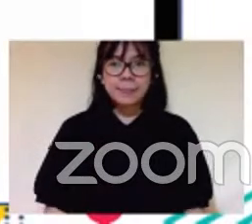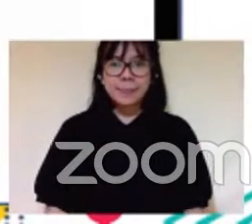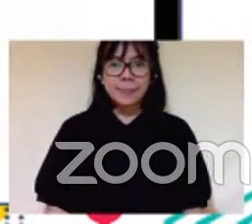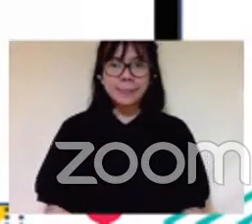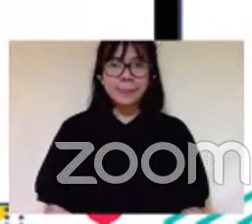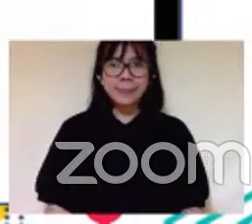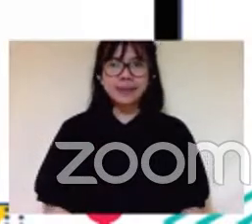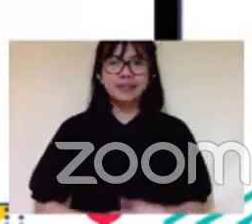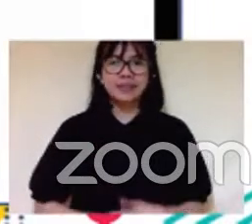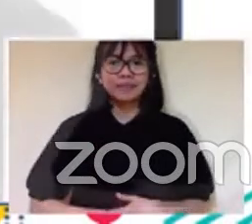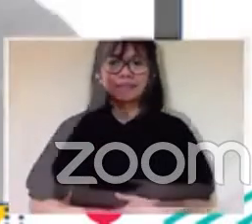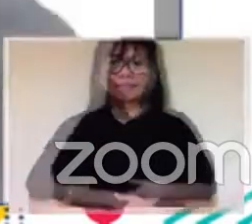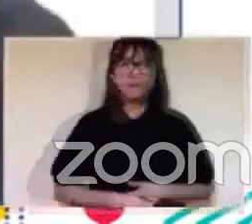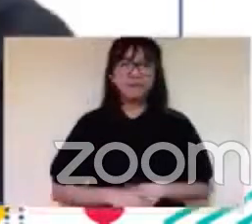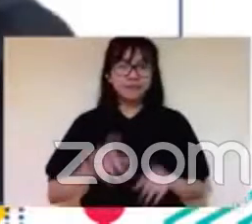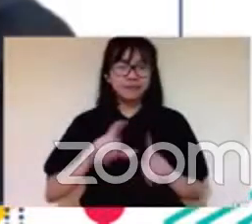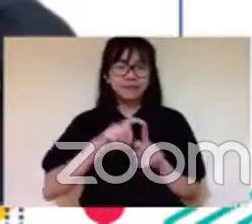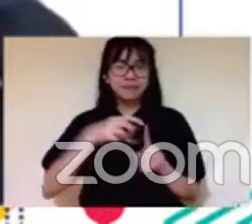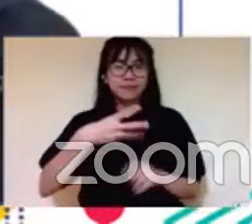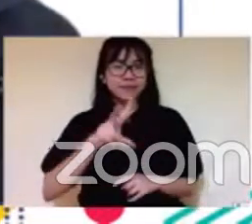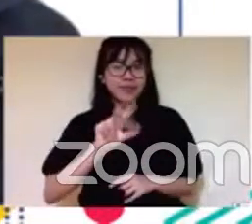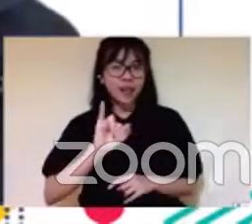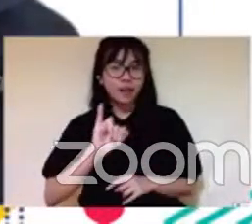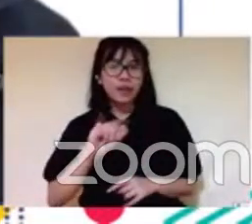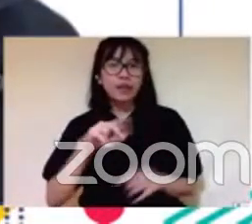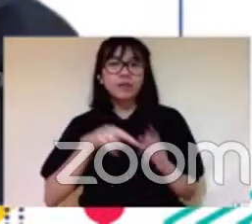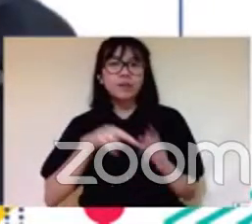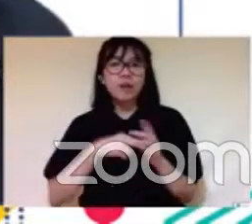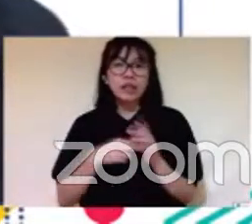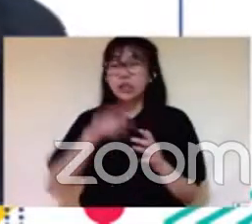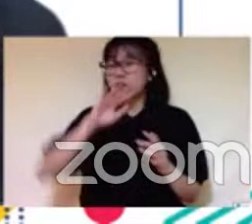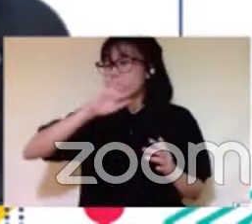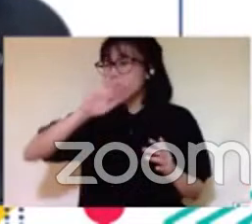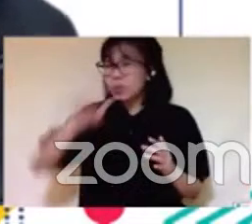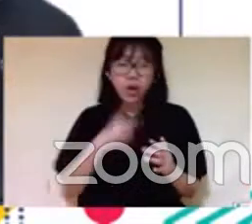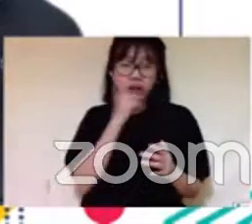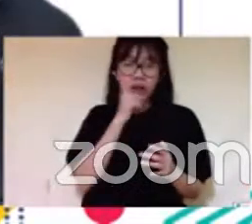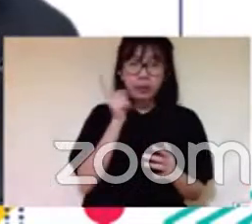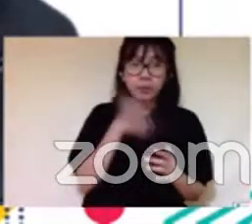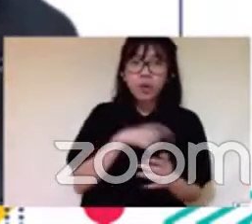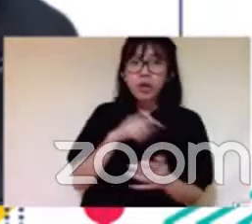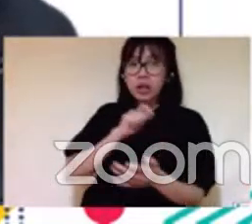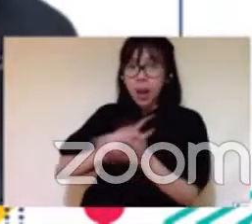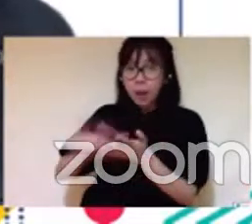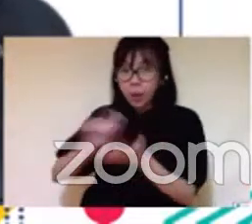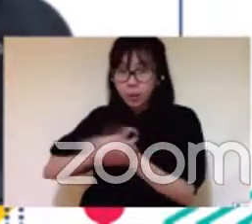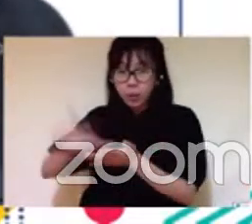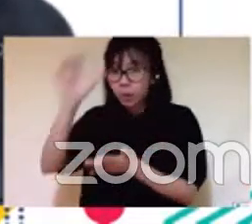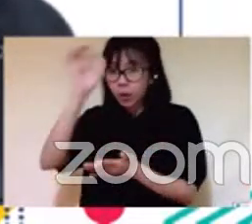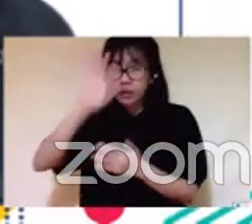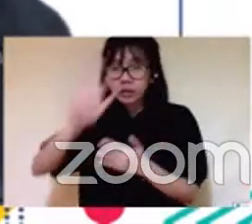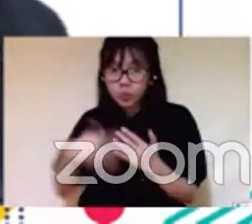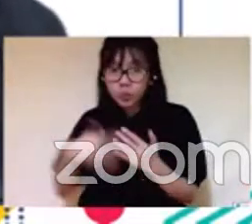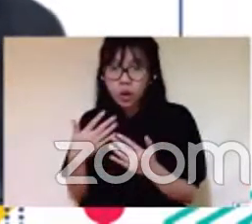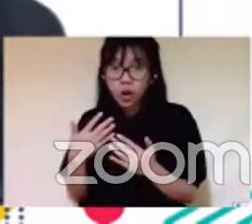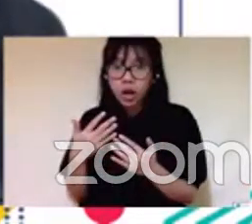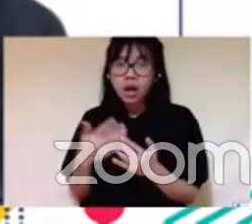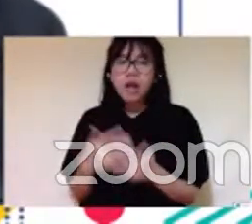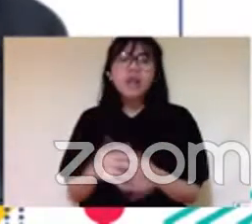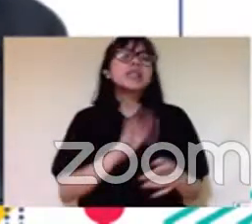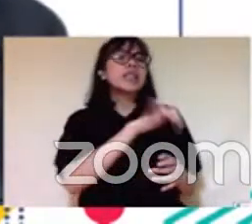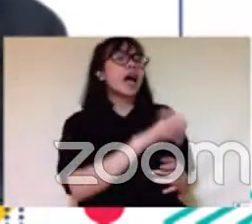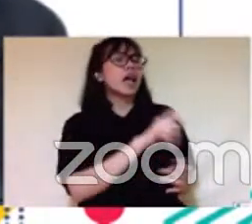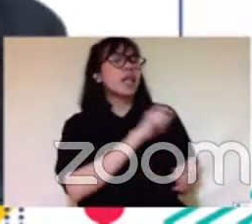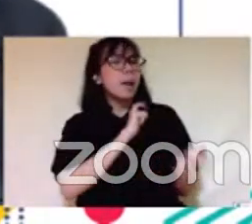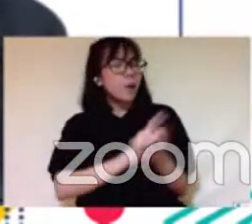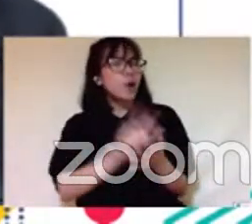Jadi tidak semua harus ke kepolisian ya Mbak ya? Tetap harus ke kepolisian. Jadi setelah kita dapat surat dari kepolisian,